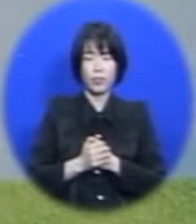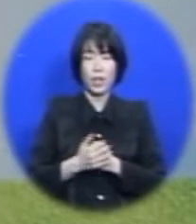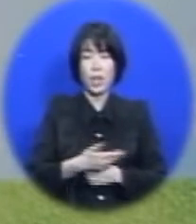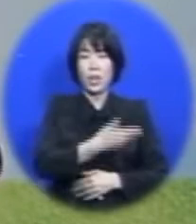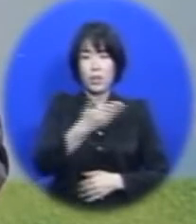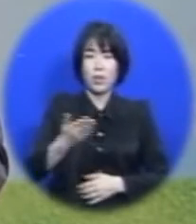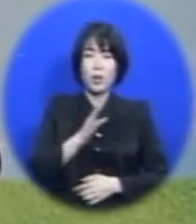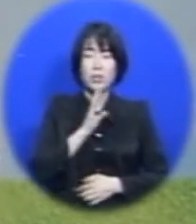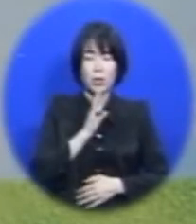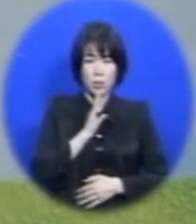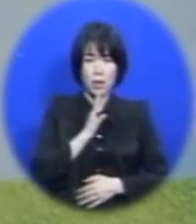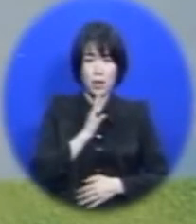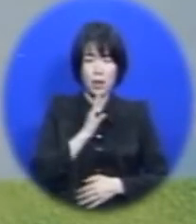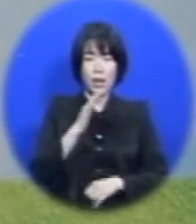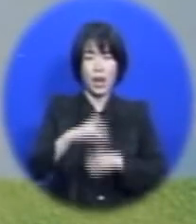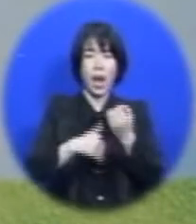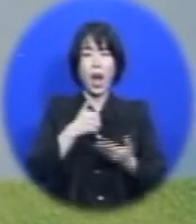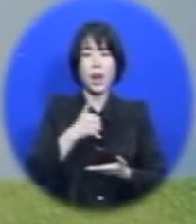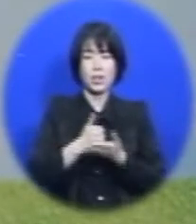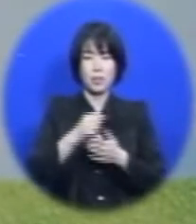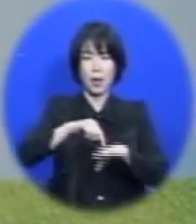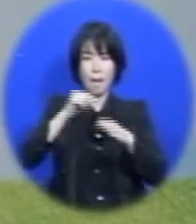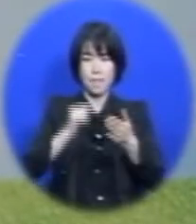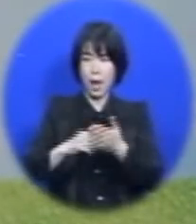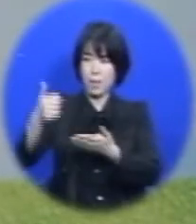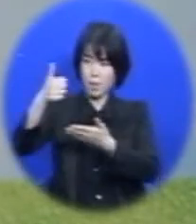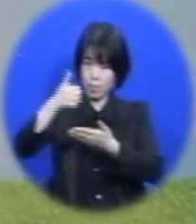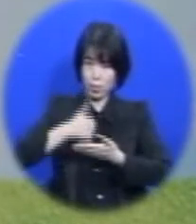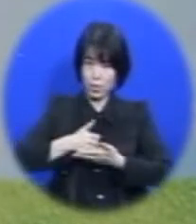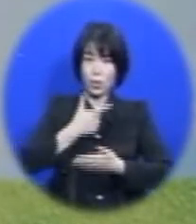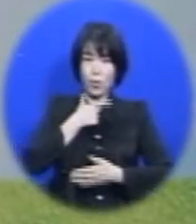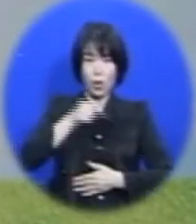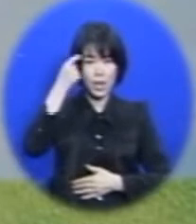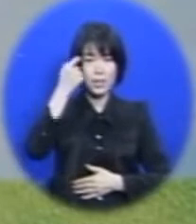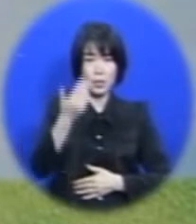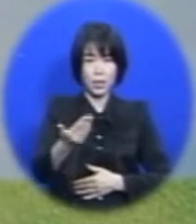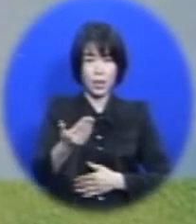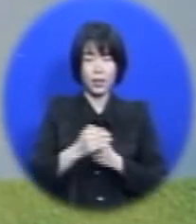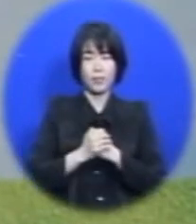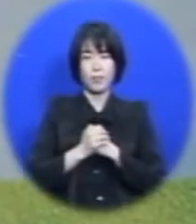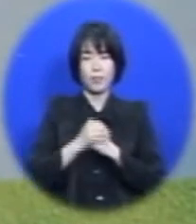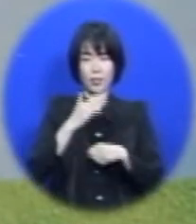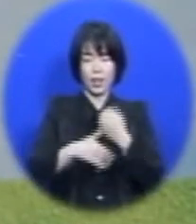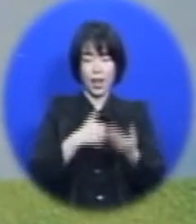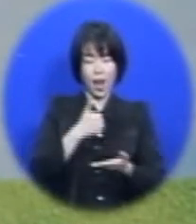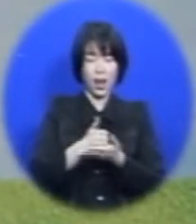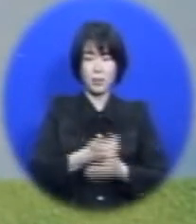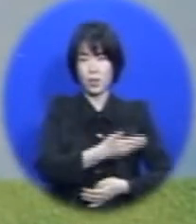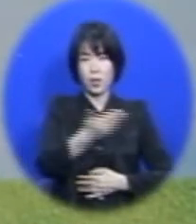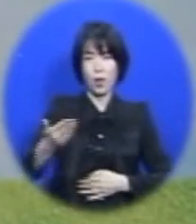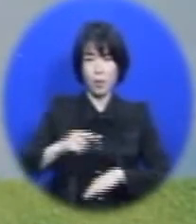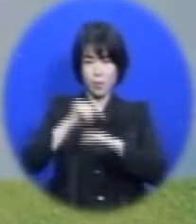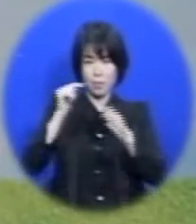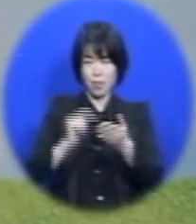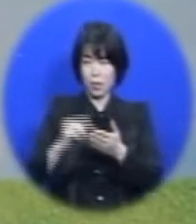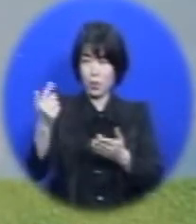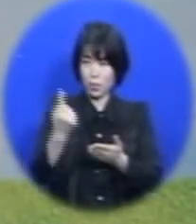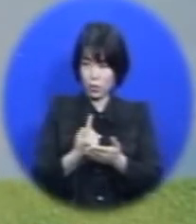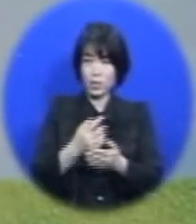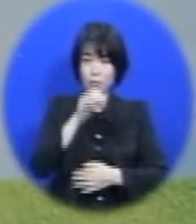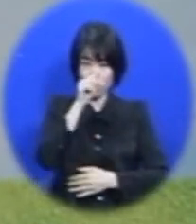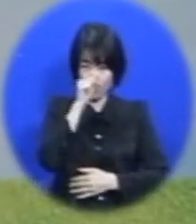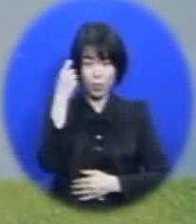여러분, 정말 하나님을 마음에 모시기를 원하십니까? 하나님이 여러분의 마음에 오신 게 정말